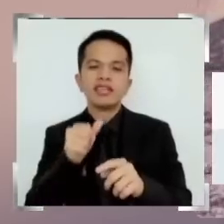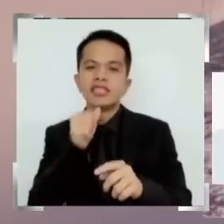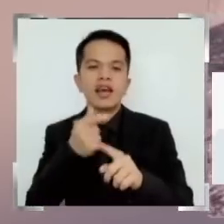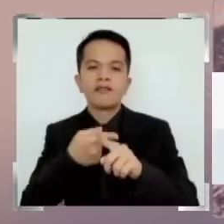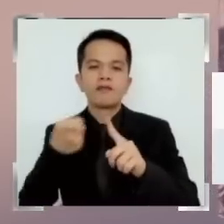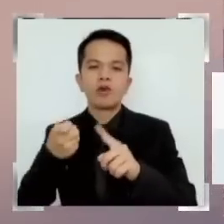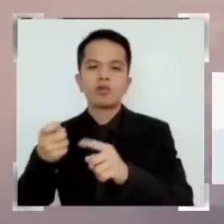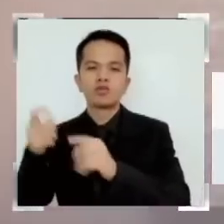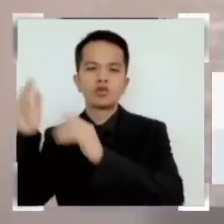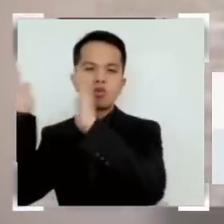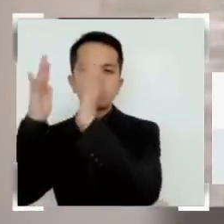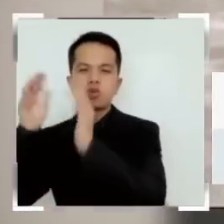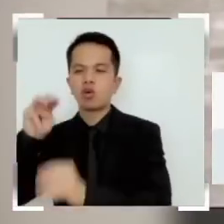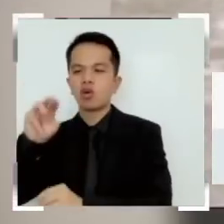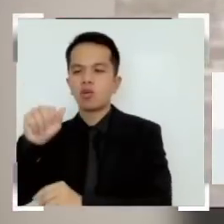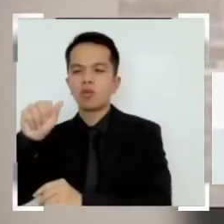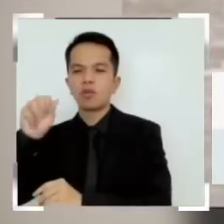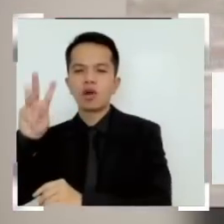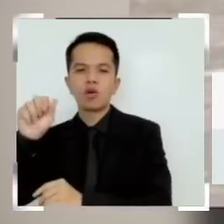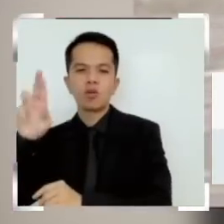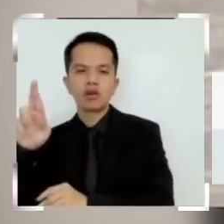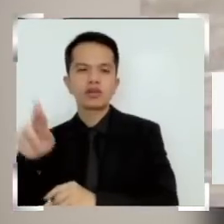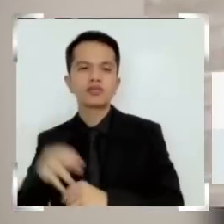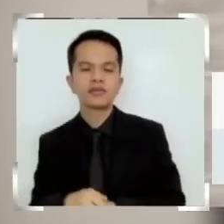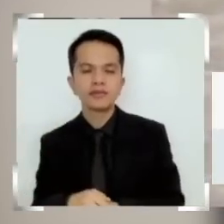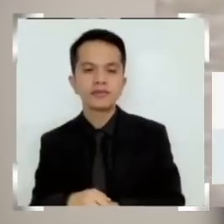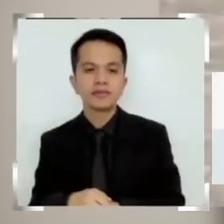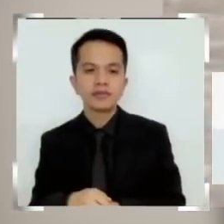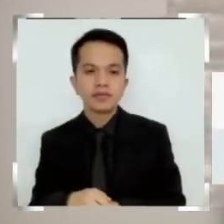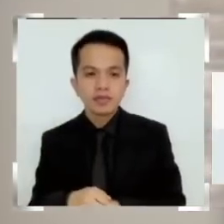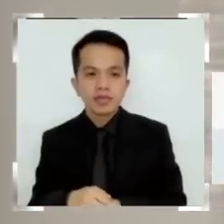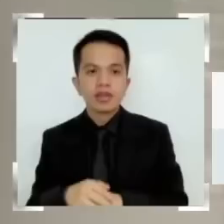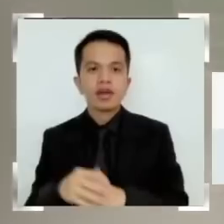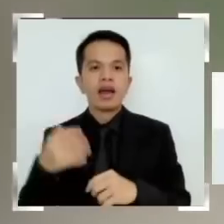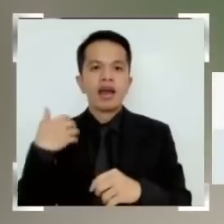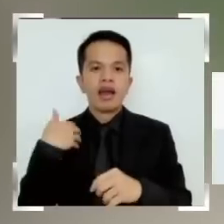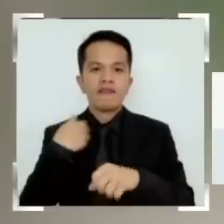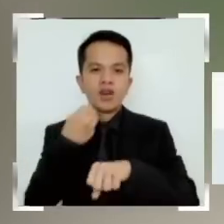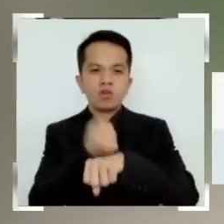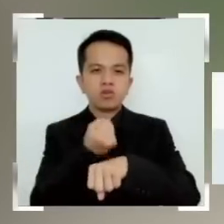Dahil din sa malakas na ulan, nahulog ang ilang piraso ng bato sa bahagi ng Bontoc